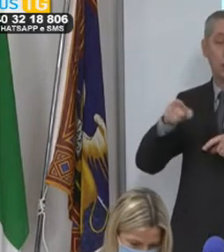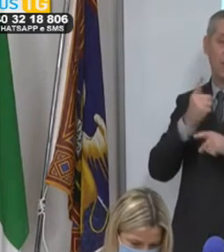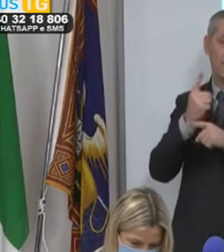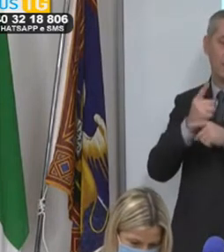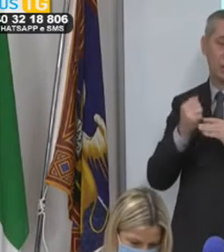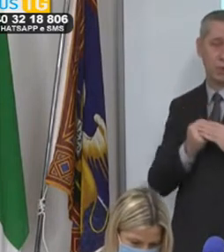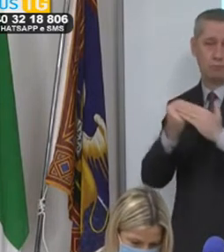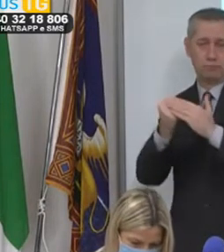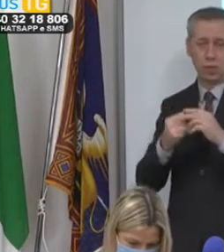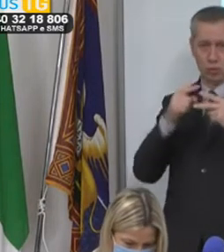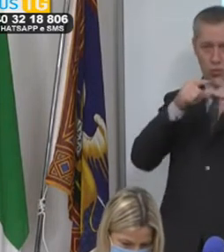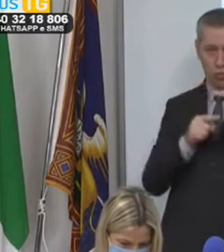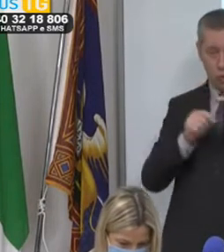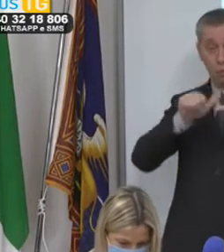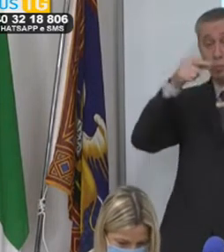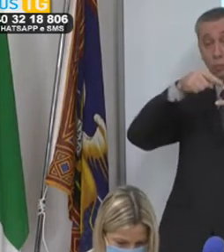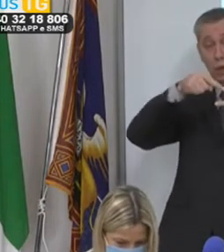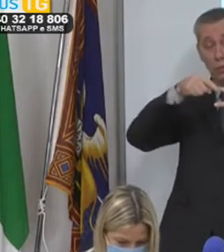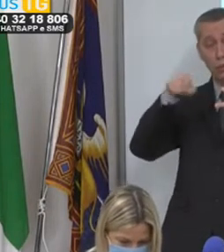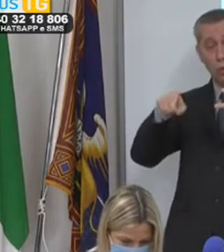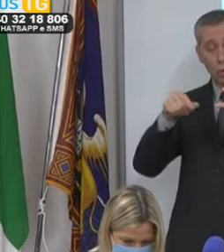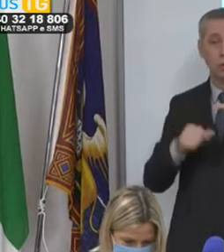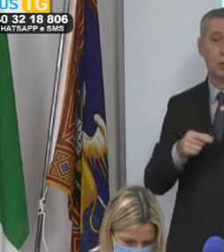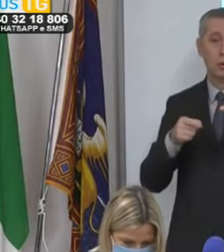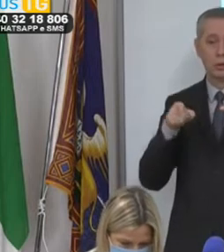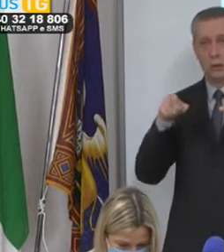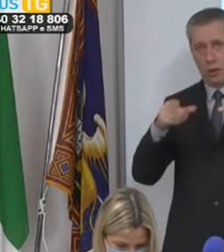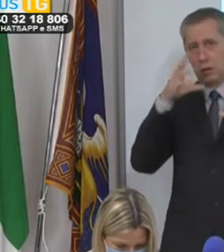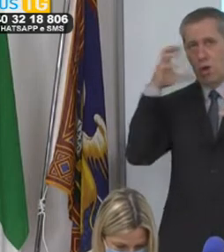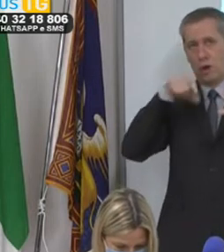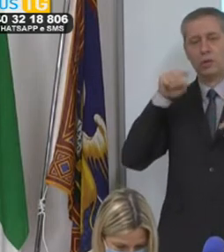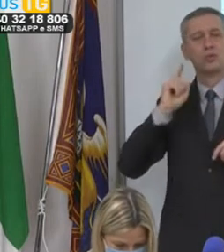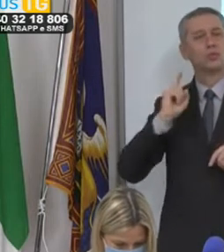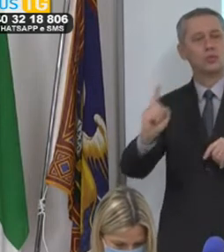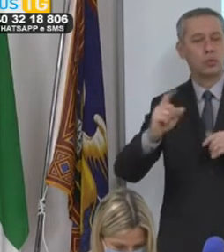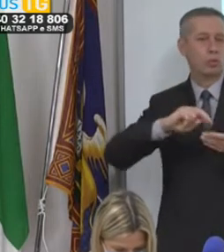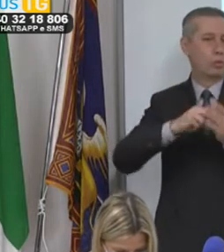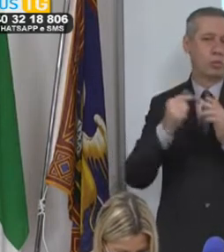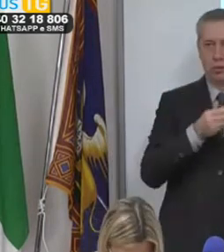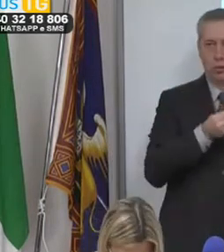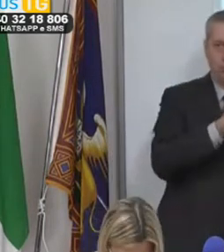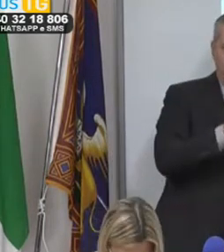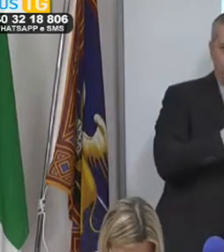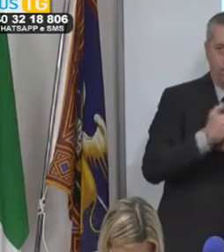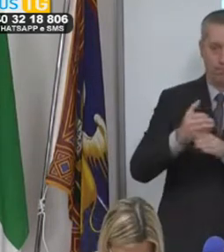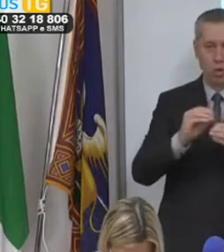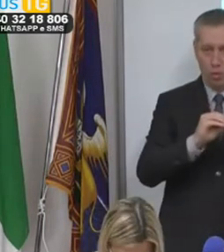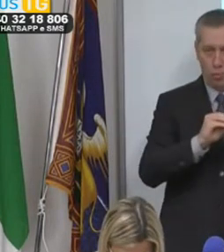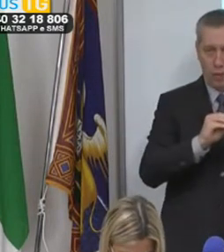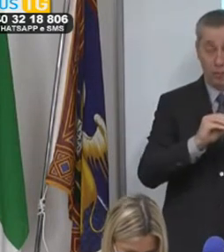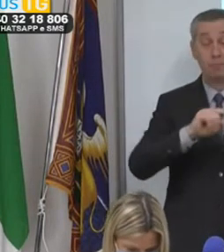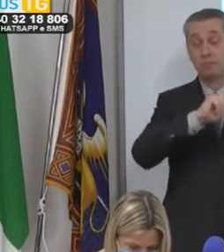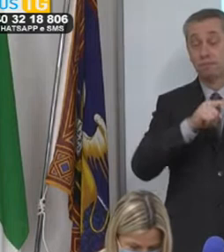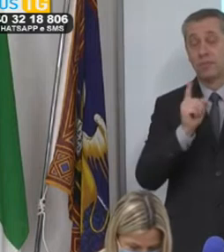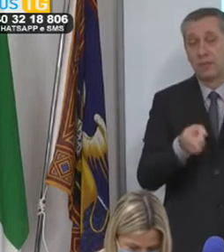a due livelli. Il primo, che è quello di riconoscere la devastazione finanziaria ed economica che hanno avuto. Dall'altro, noi dobbiamo